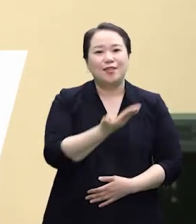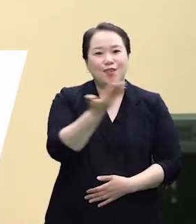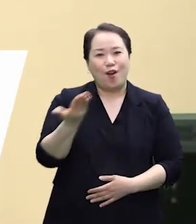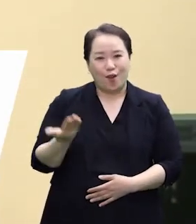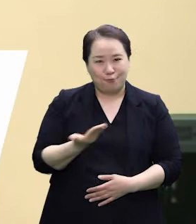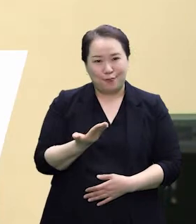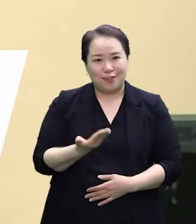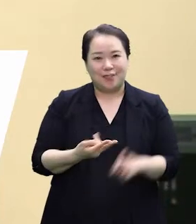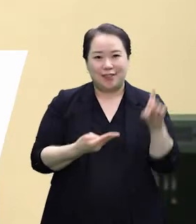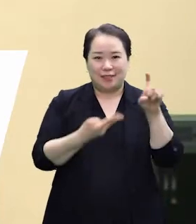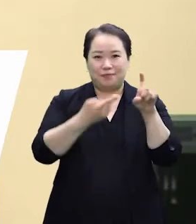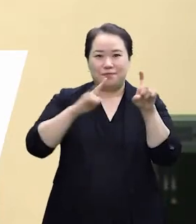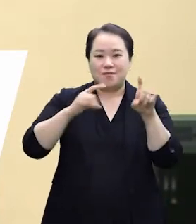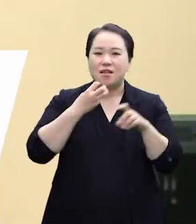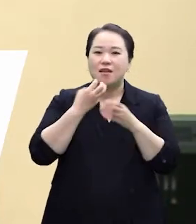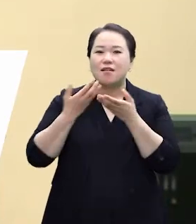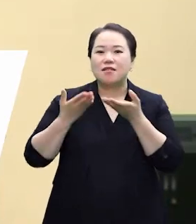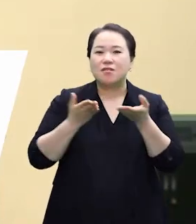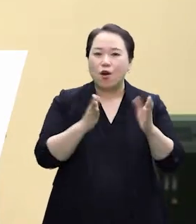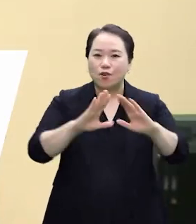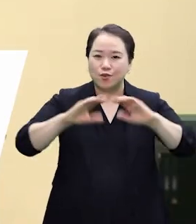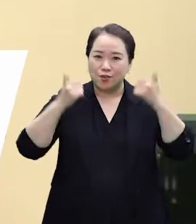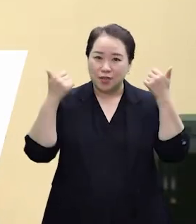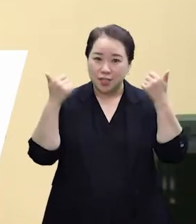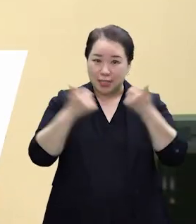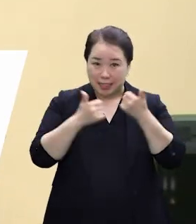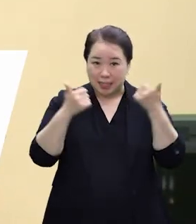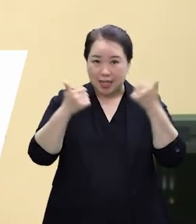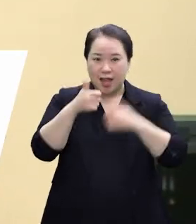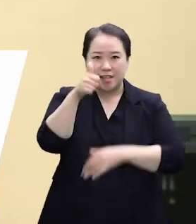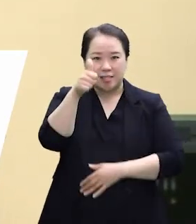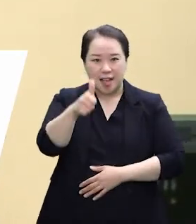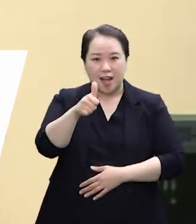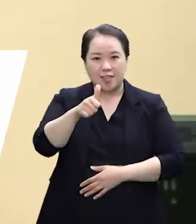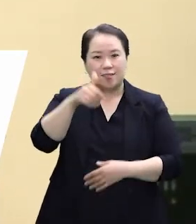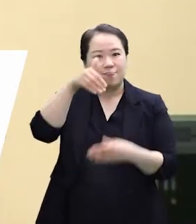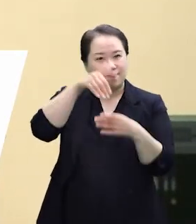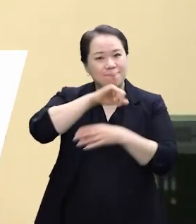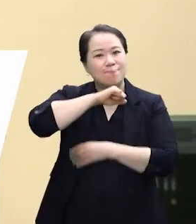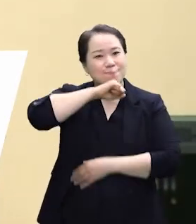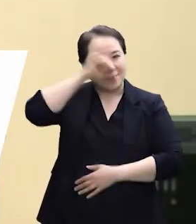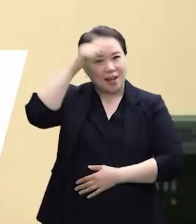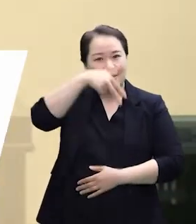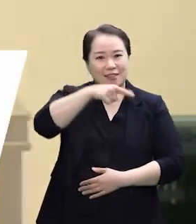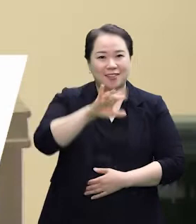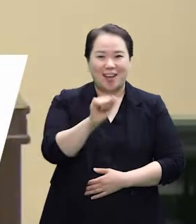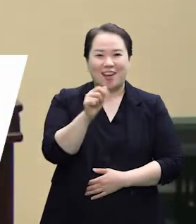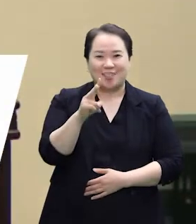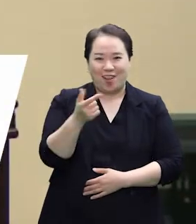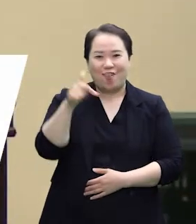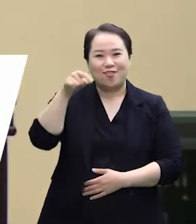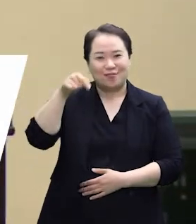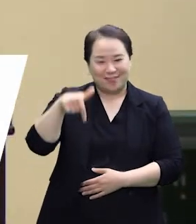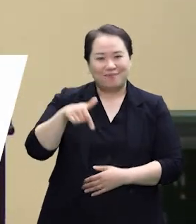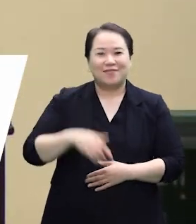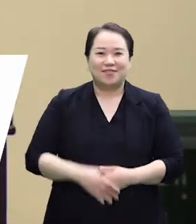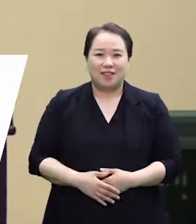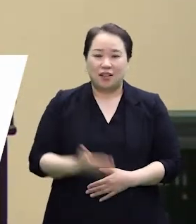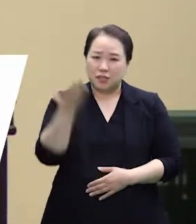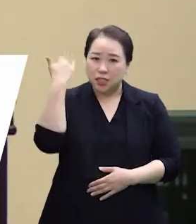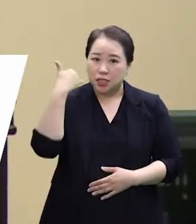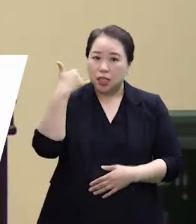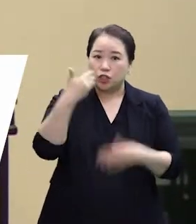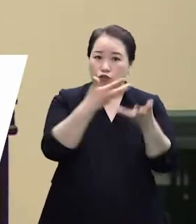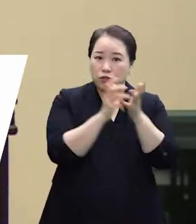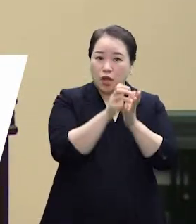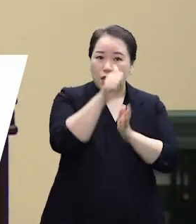경기도민 여러분, 제10대 경기도의회 의장으로 선출된 장현국 인사드립니다. 지난주